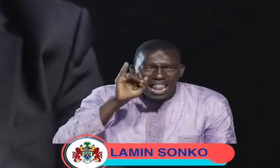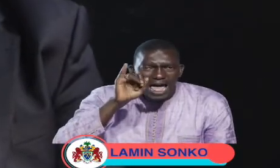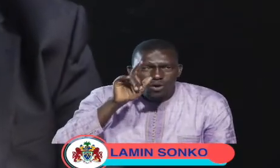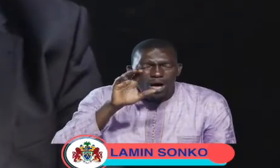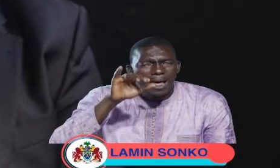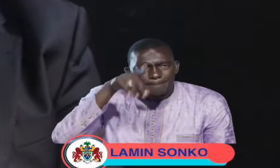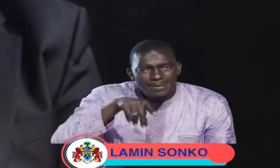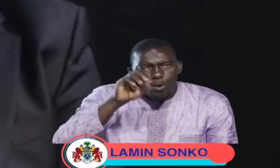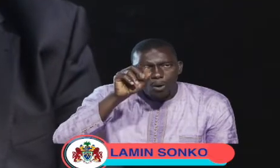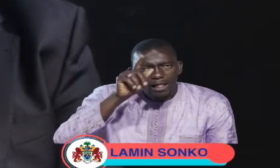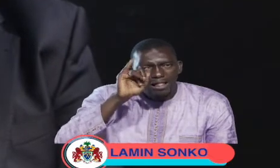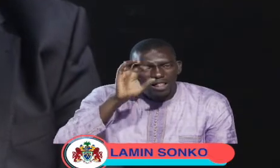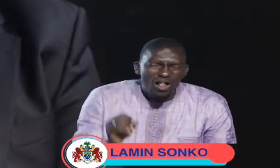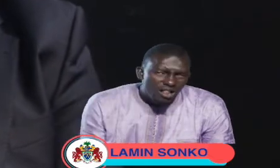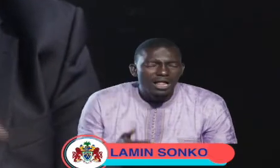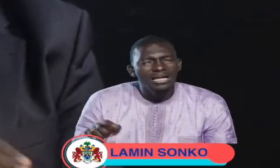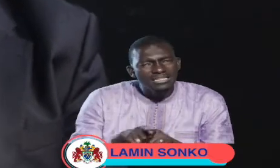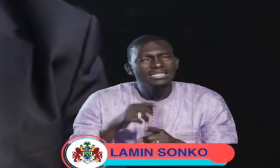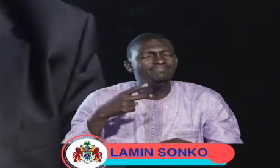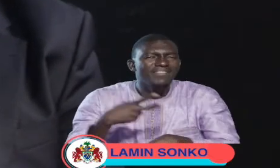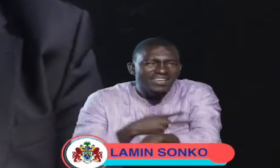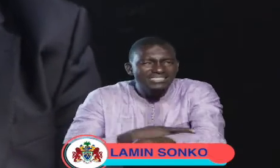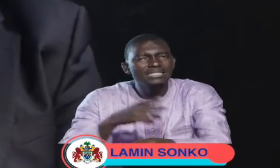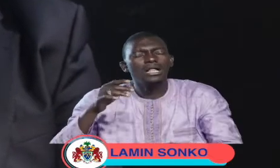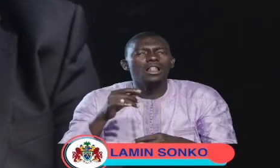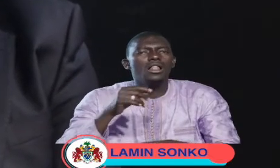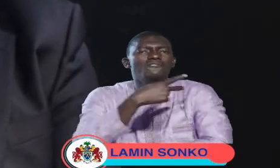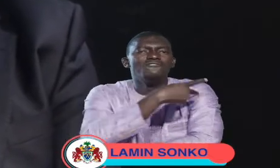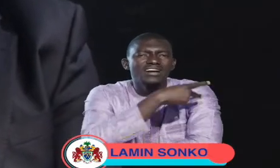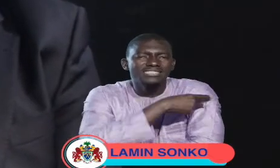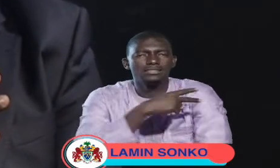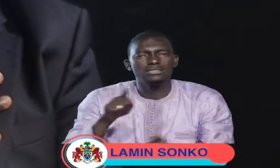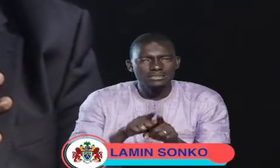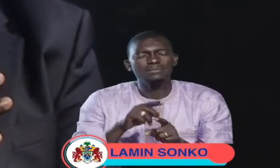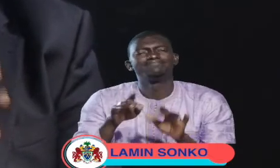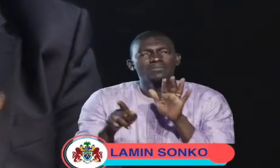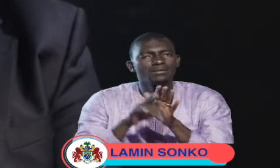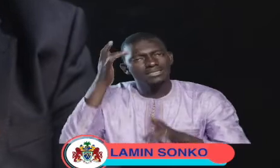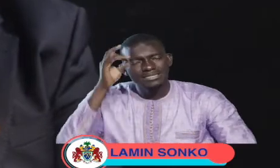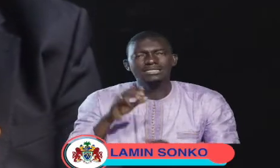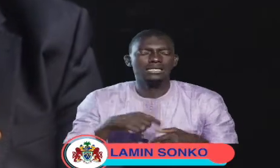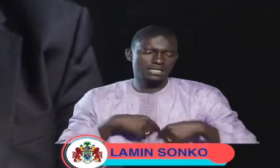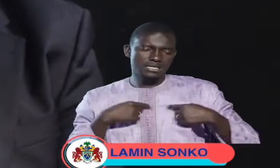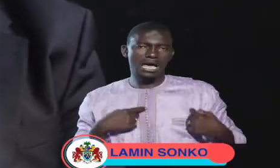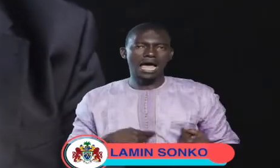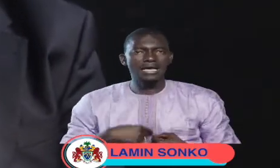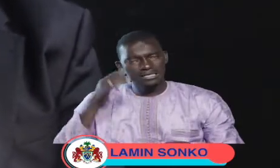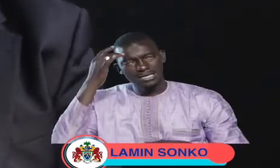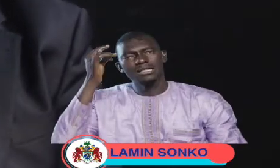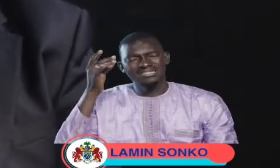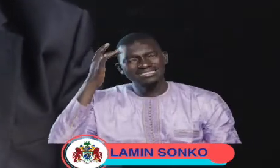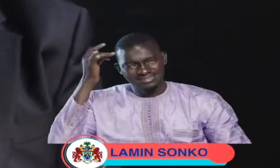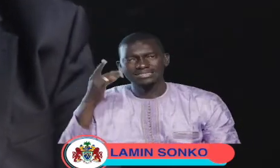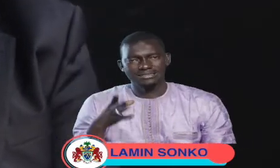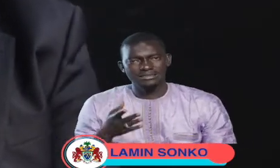approve vaccine ñu xamné ñu ngay vacciner comme gambé xalé légui hepatitis comme bi février à hol bi commencé ñu ko fi lañ ko